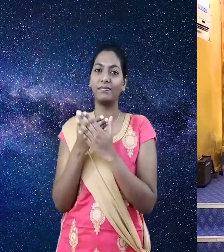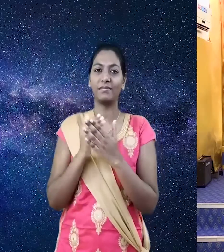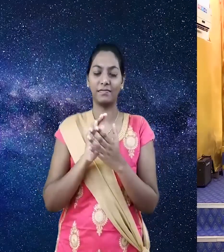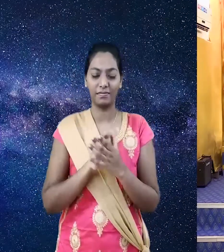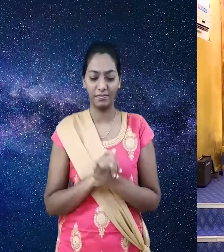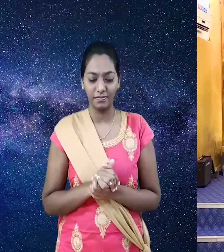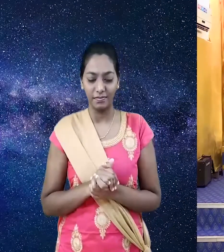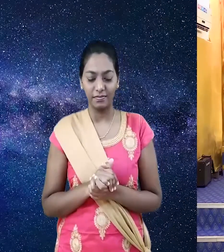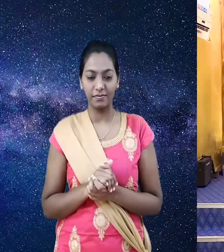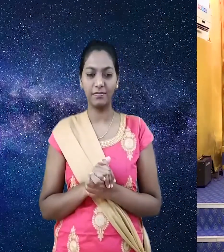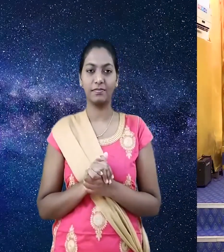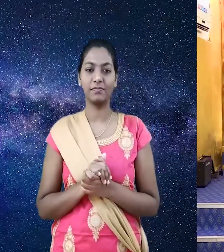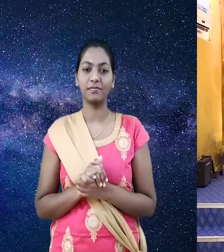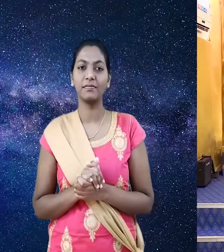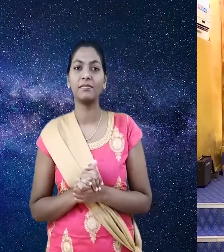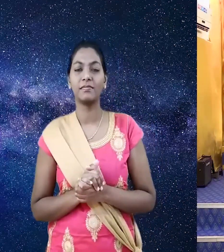करूं तेरी स्तुति